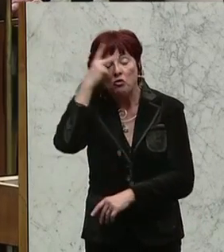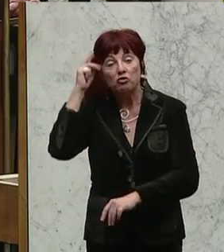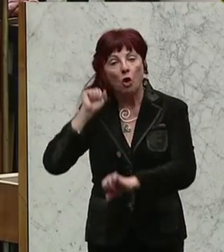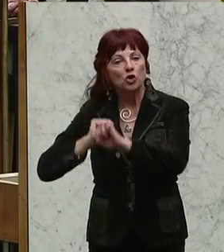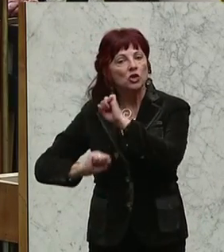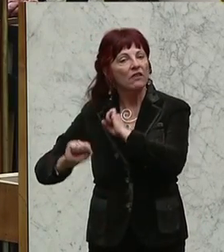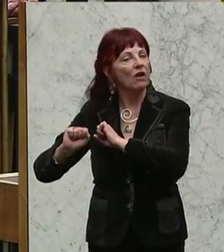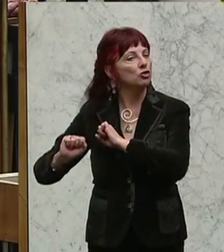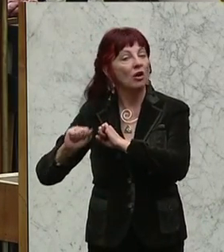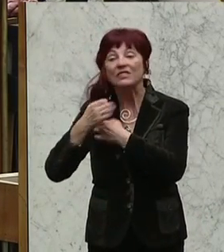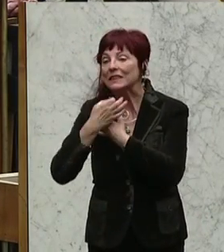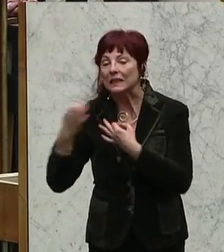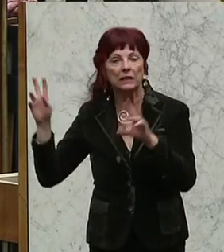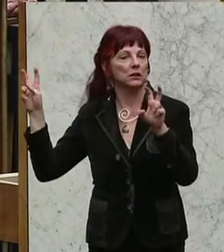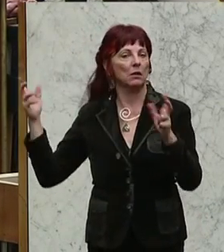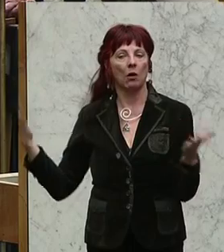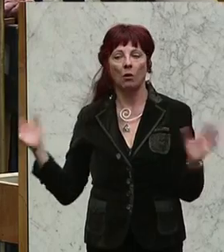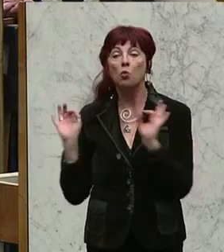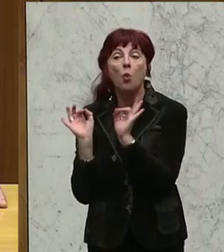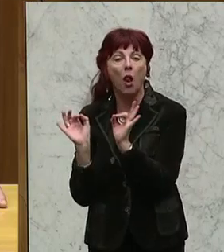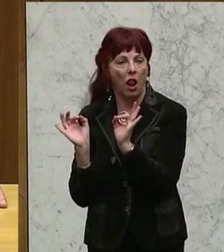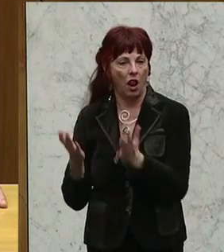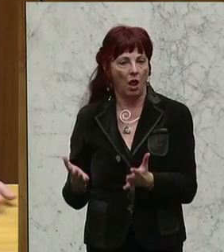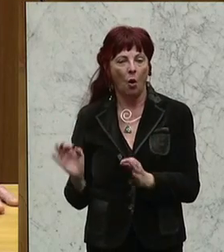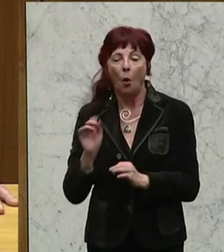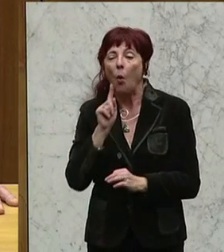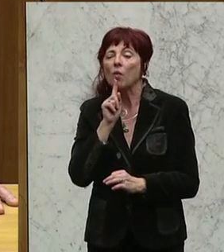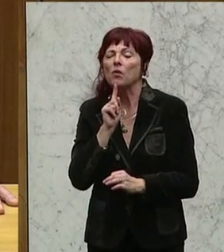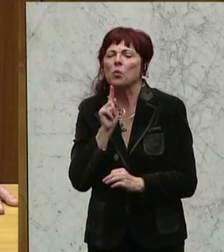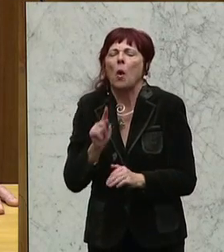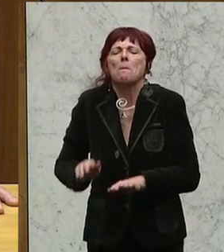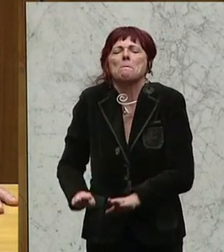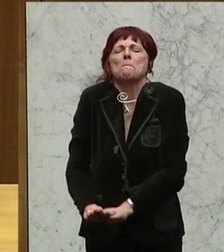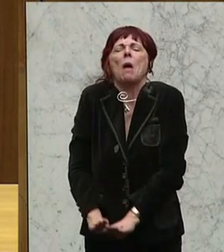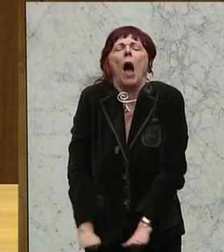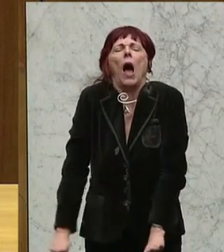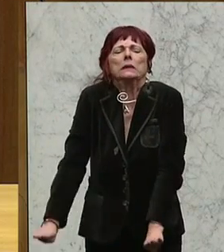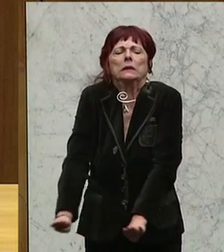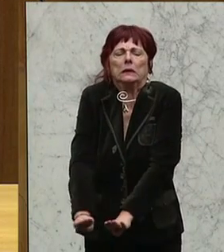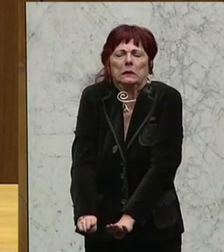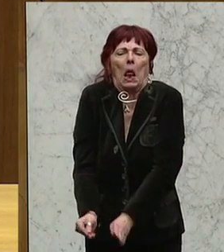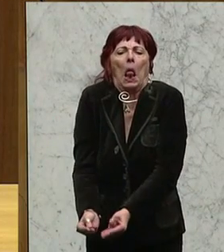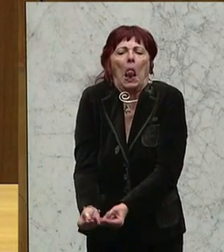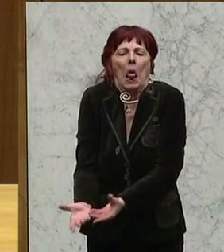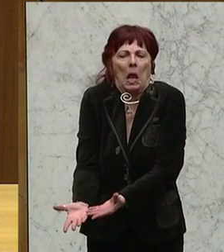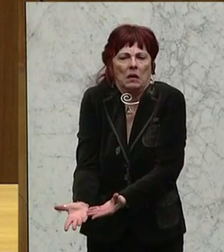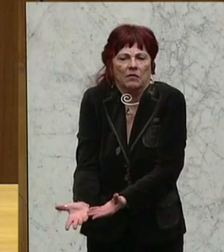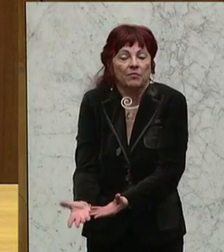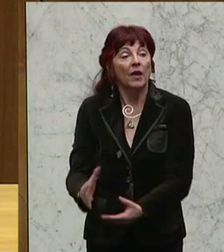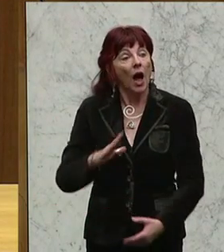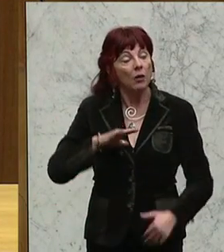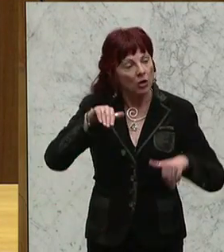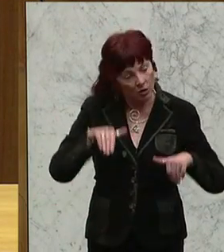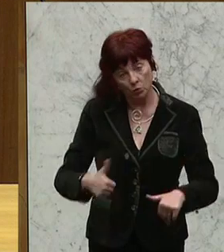nicht da geboten wird unbekannt ist oder nur äußerst rudimentär zur Kenntnis gebracht wird es ist aber